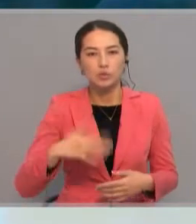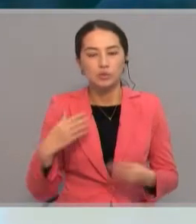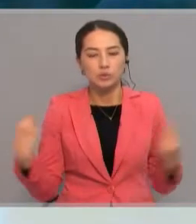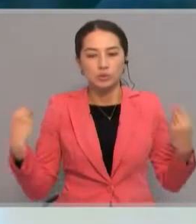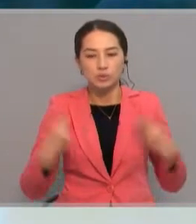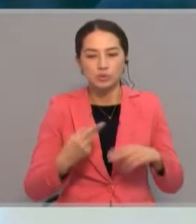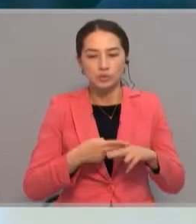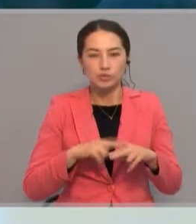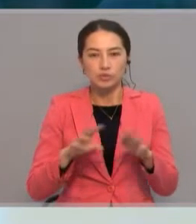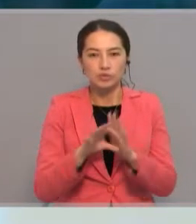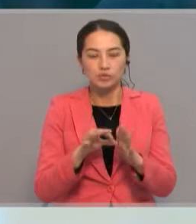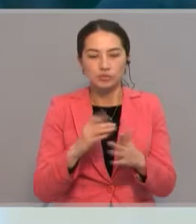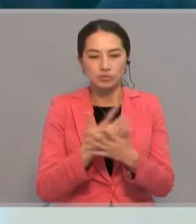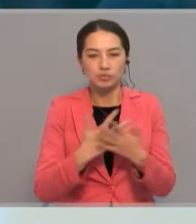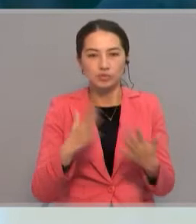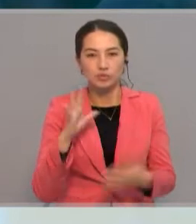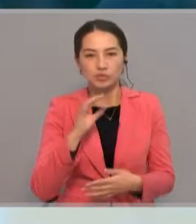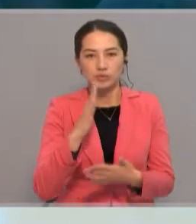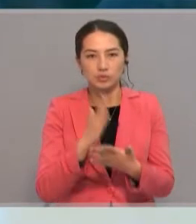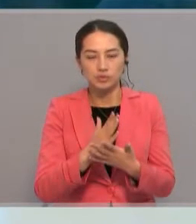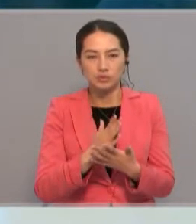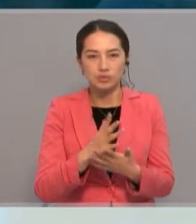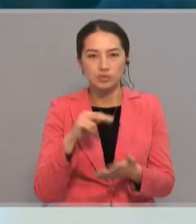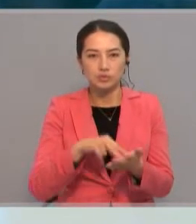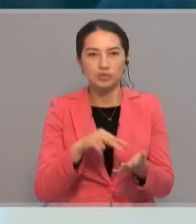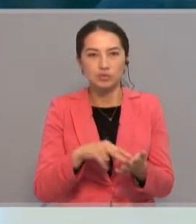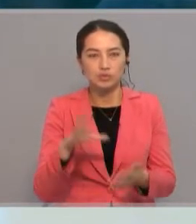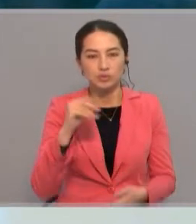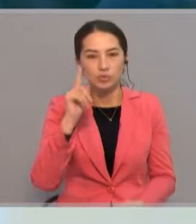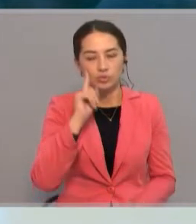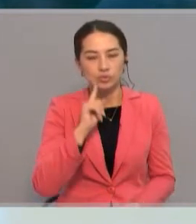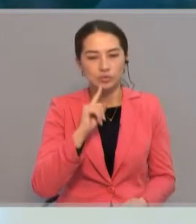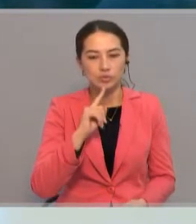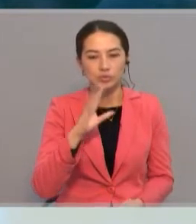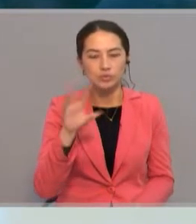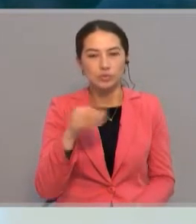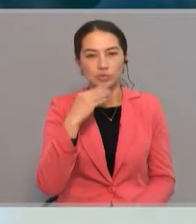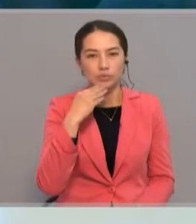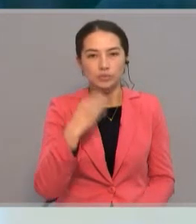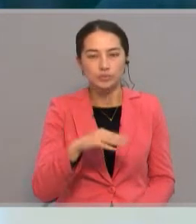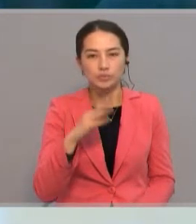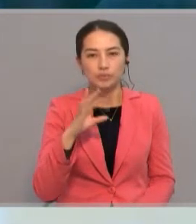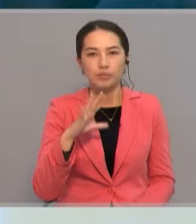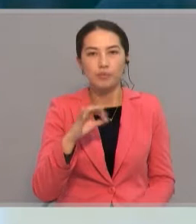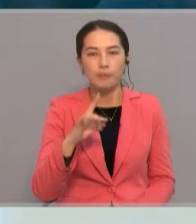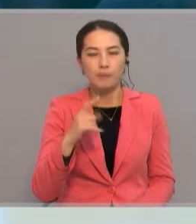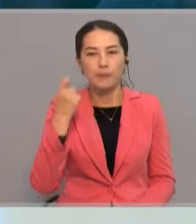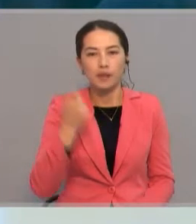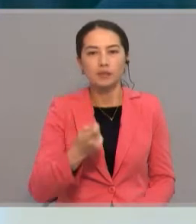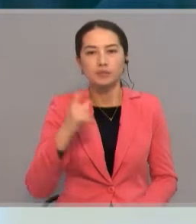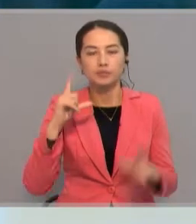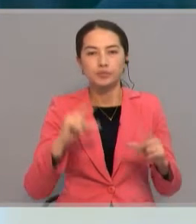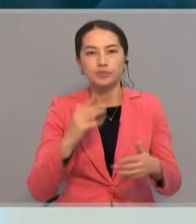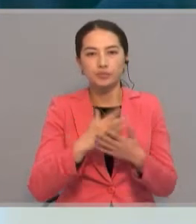тондардың кең таңдауы. Жаңа түсімдегі тауарлардың бағасы қалтаға қонымды. Сапасында мін жоқ. Ал тауарларға жеңілдіктер бар.